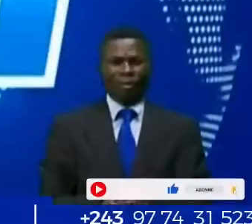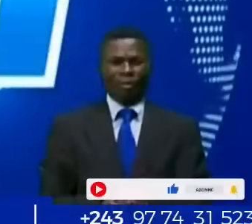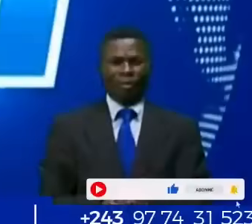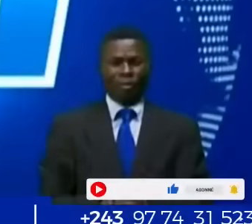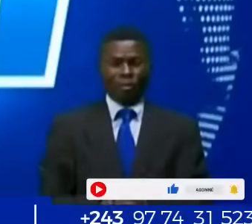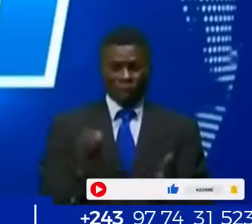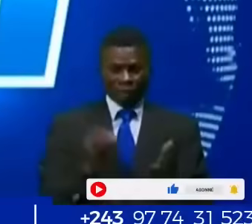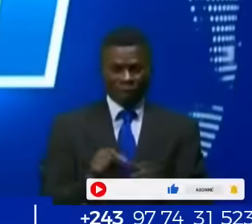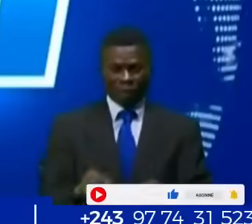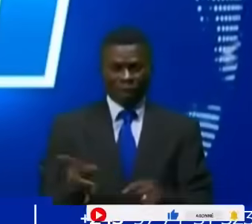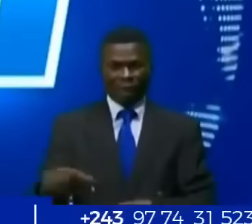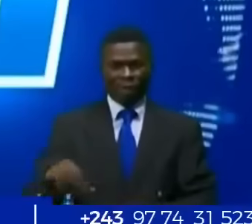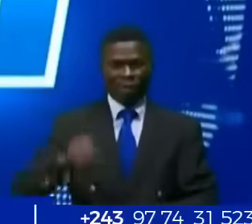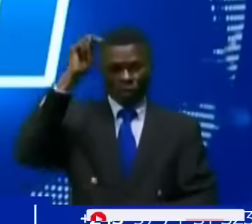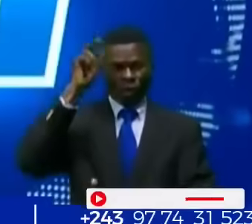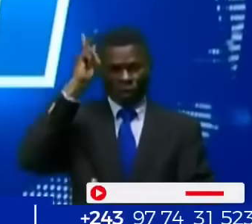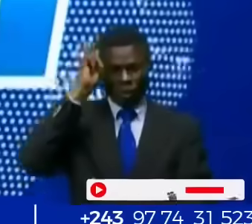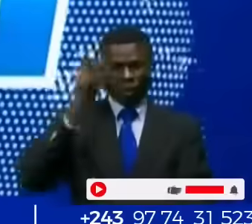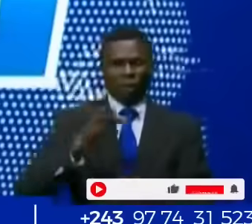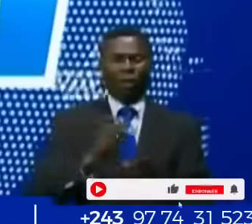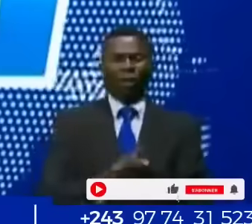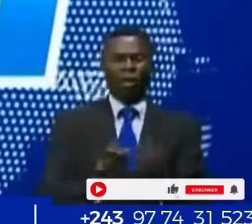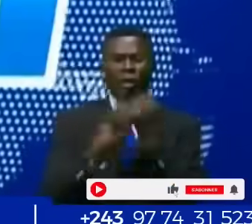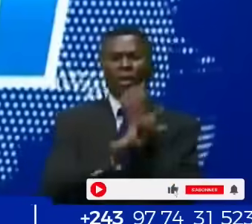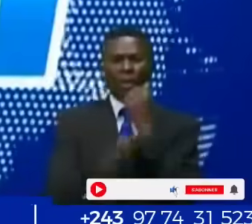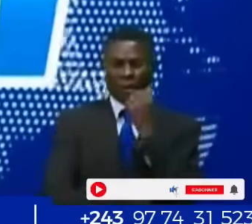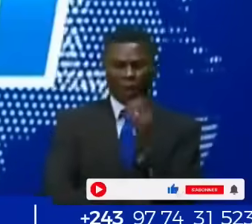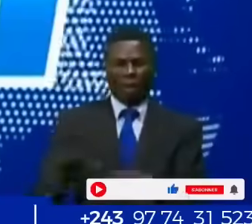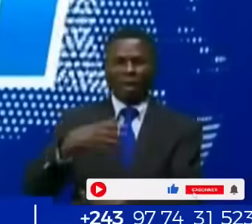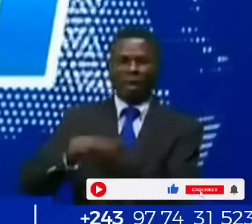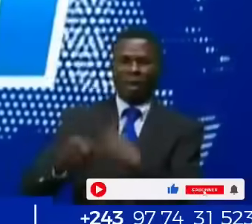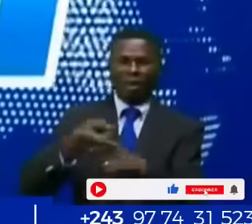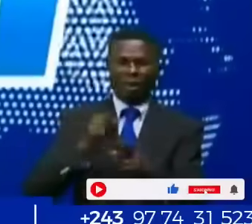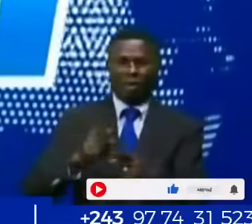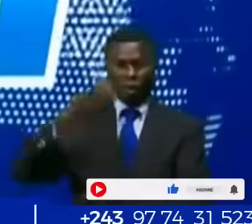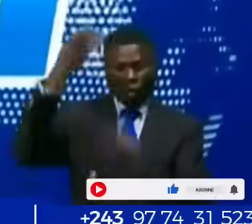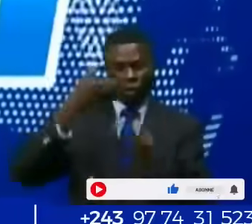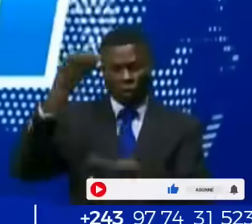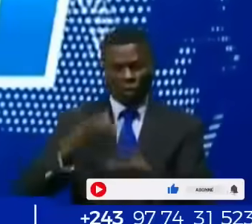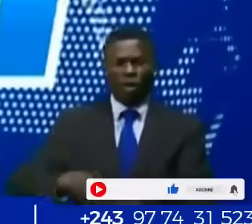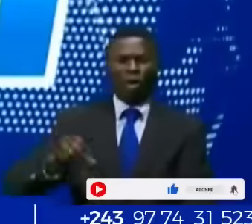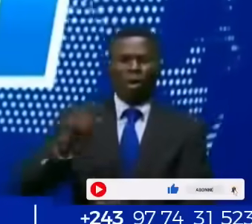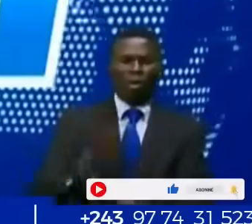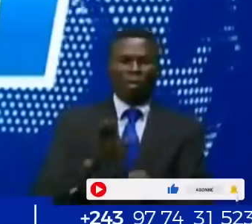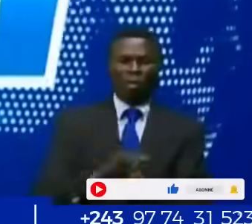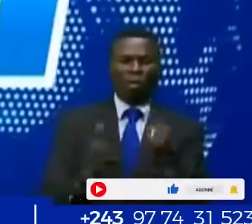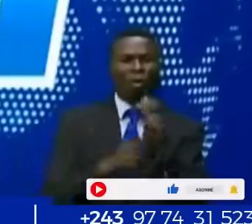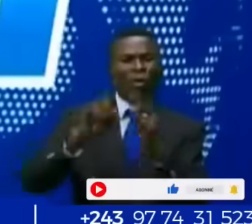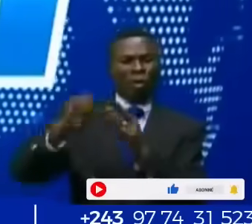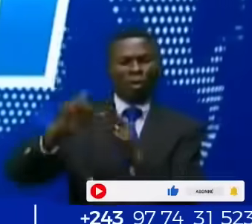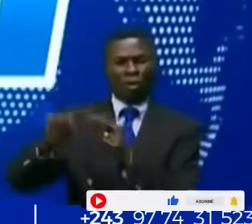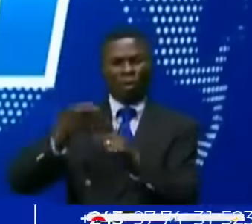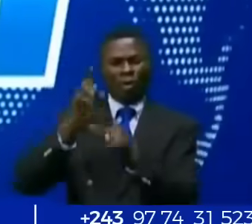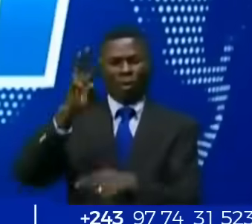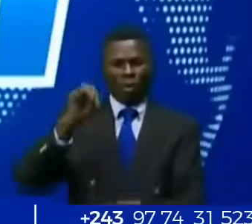Autre chose, la province du Nord Kivu en proie à l'insécurité causée par les rebelles rwandais compte des milliers de déplacés venus des Massissi